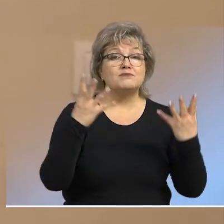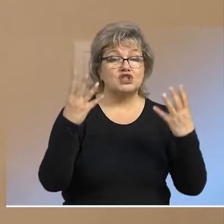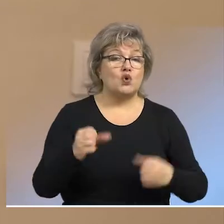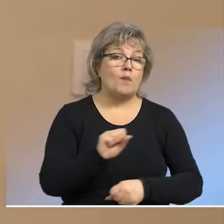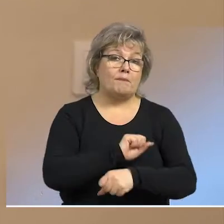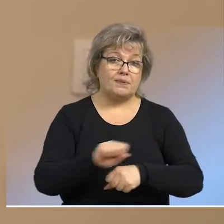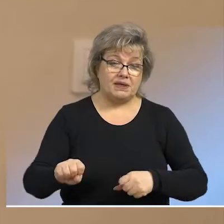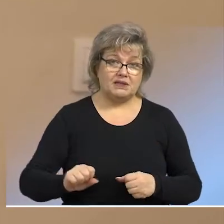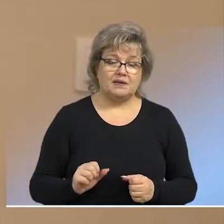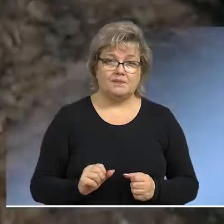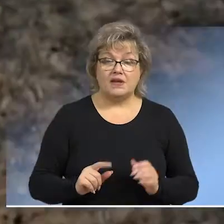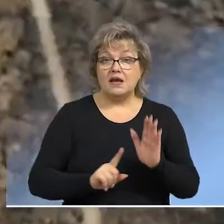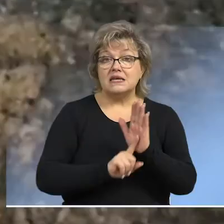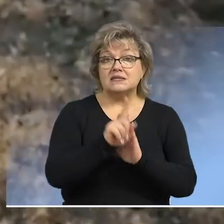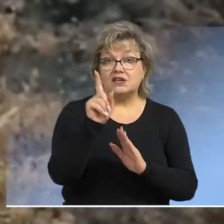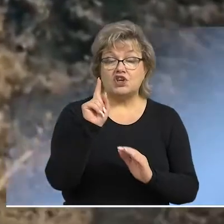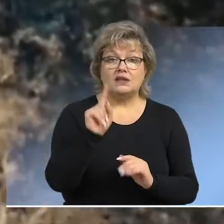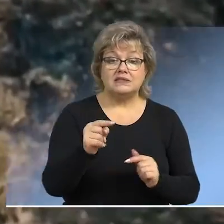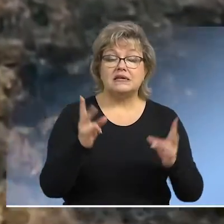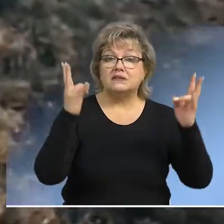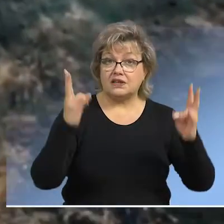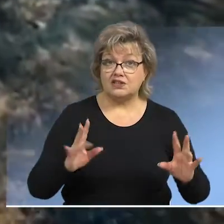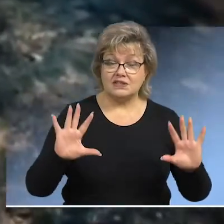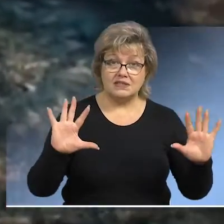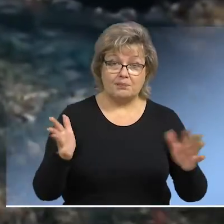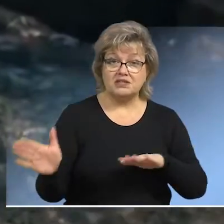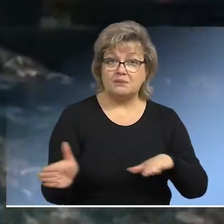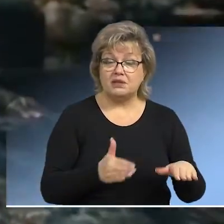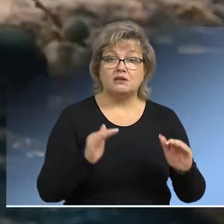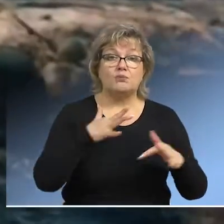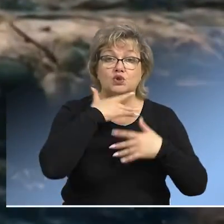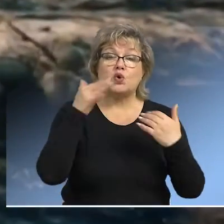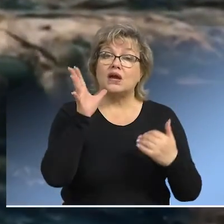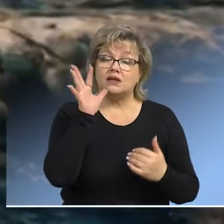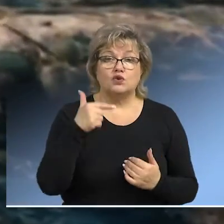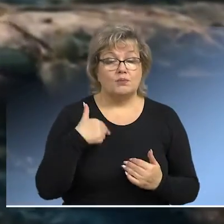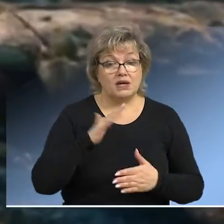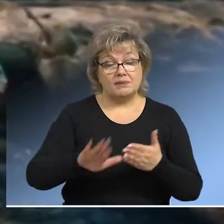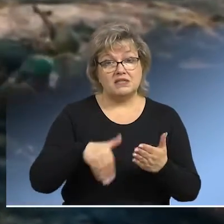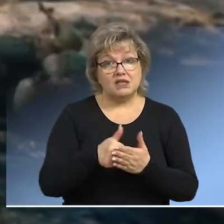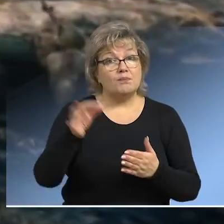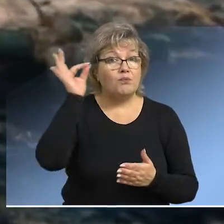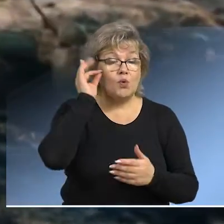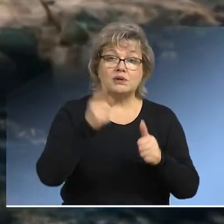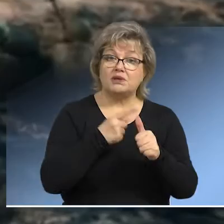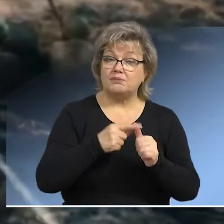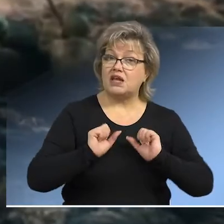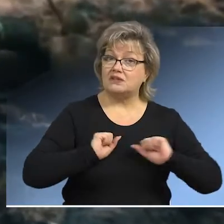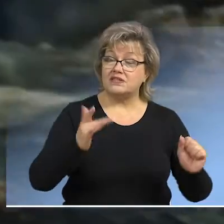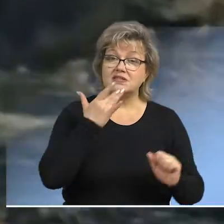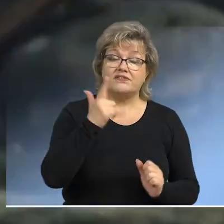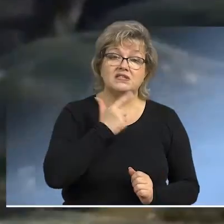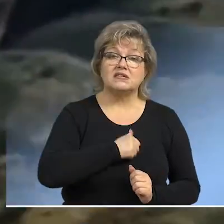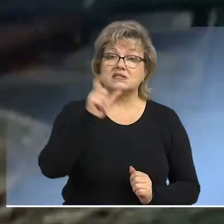Днем Победы! С начала тех трагических событий минуло уже немало лет, но мы по сей день помним имена